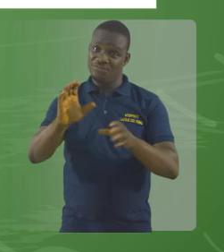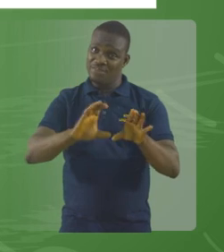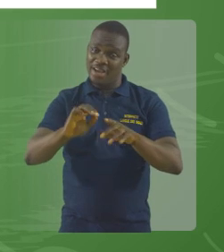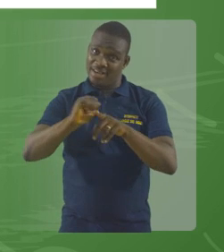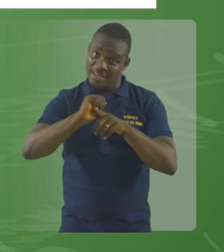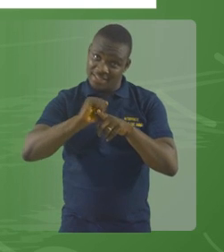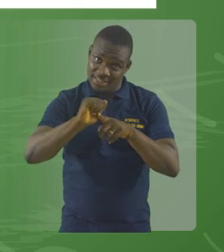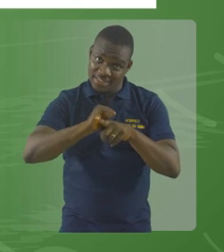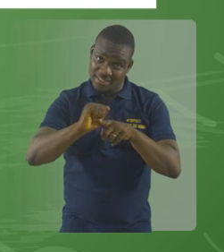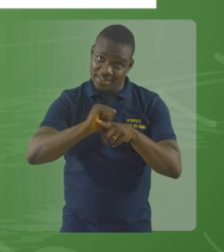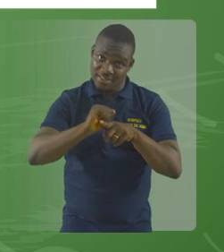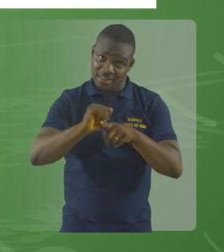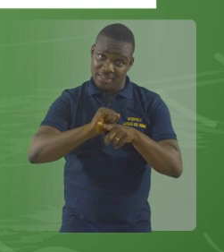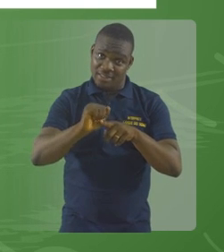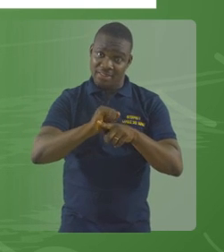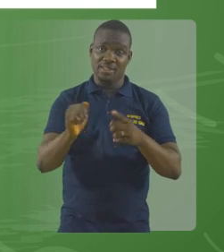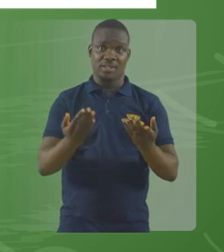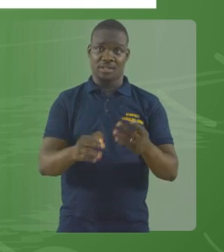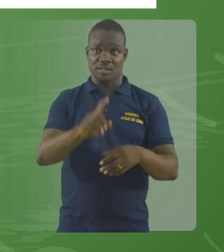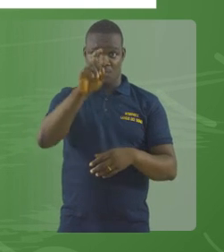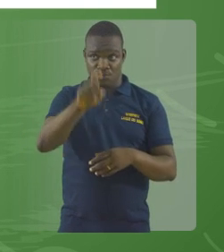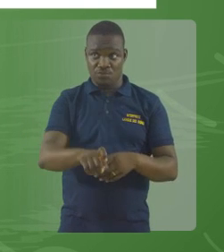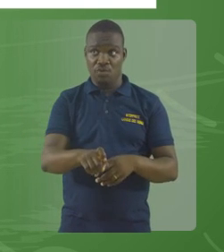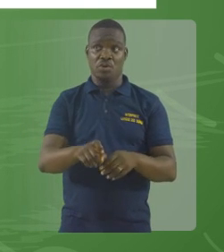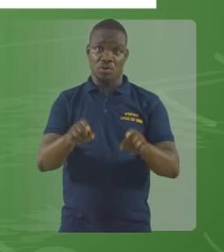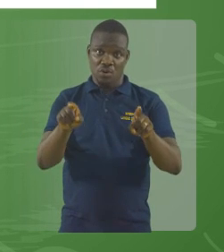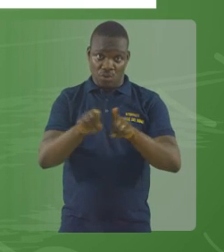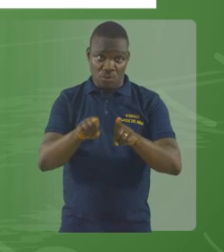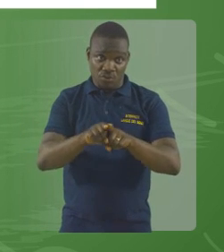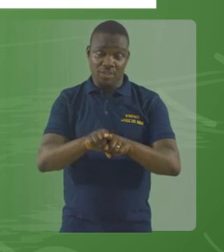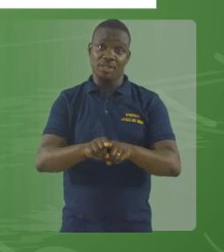exercices, mais également réviser les anciennes leçons.